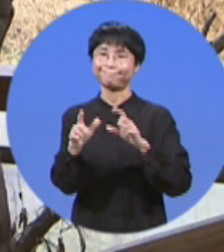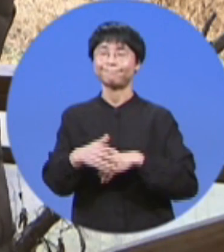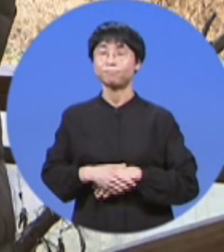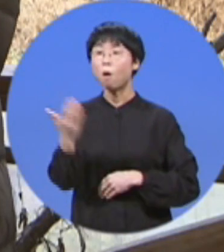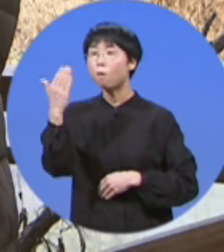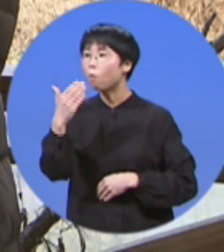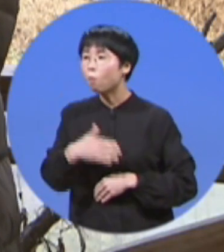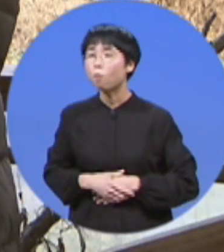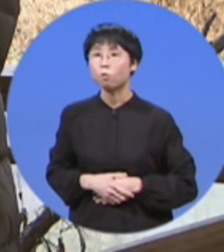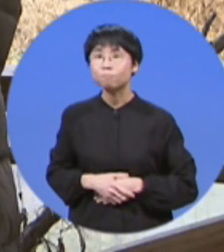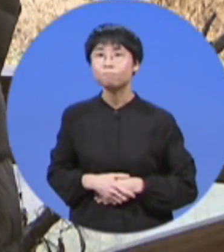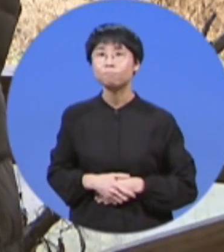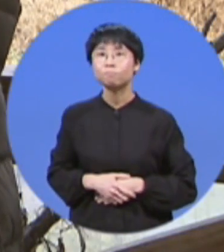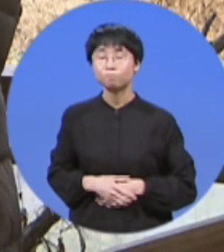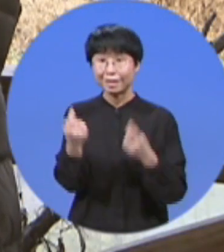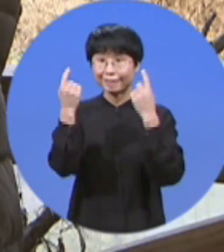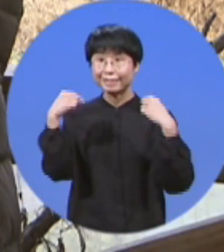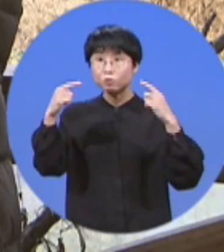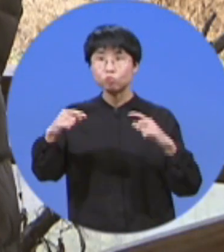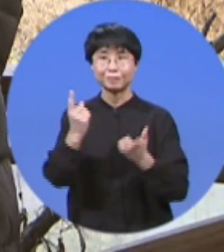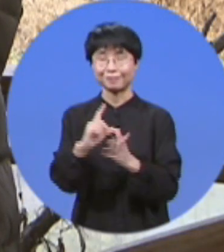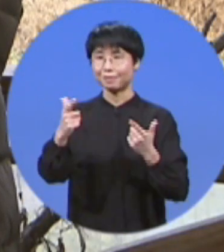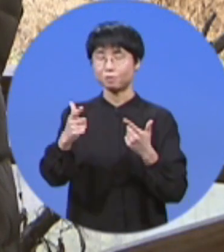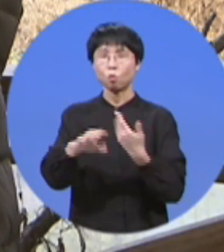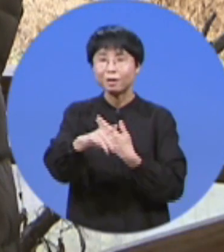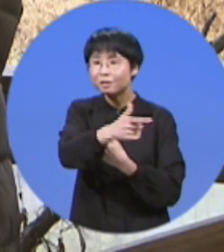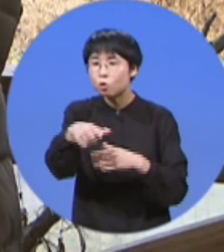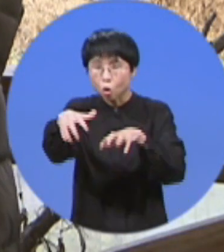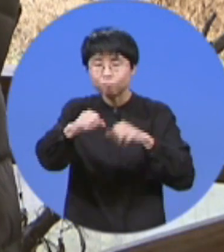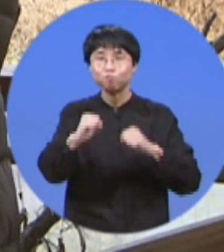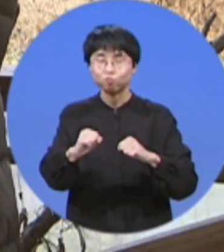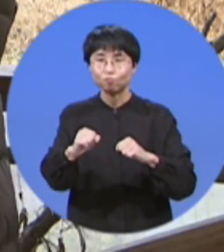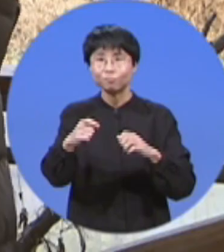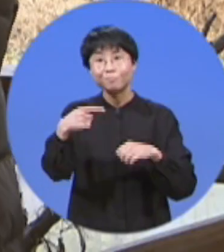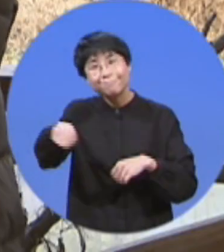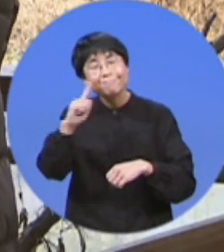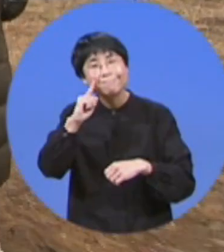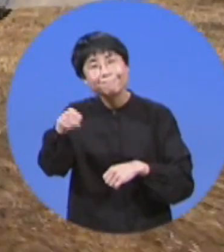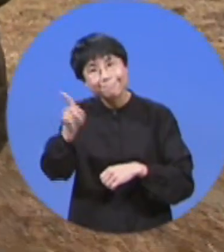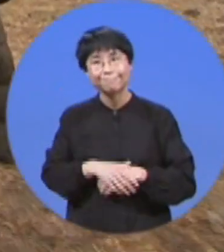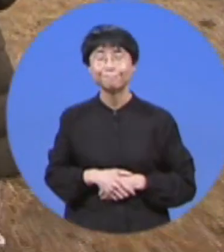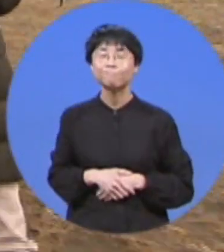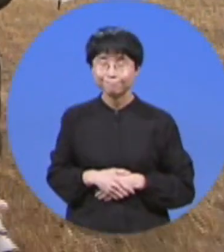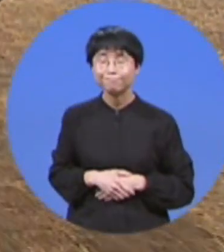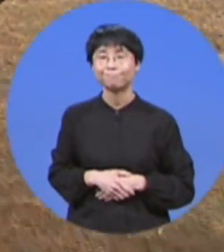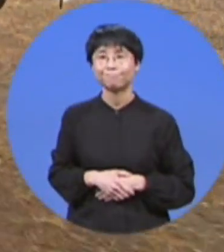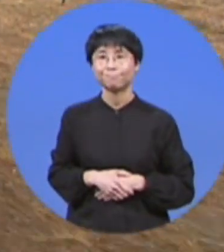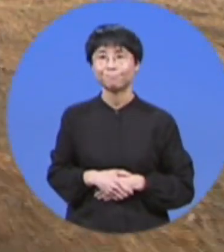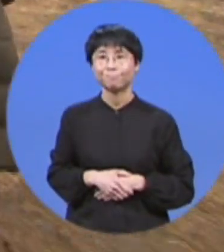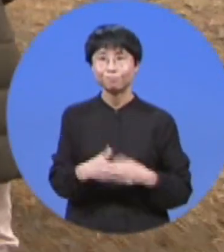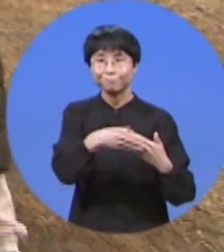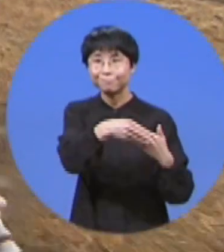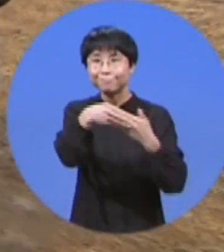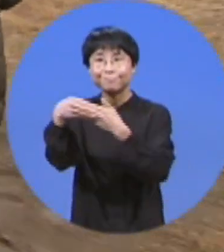ど。 まあね、羊以外にも他にもいろいろいるんで、行ってみましょうか。 はい、 ということで園